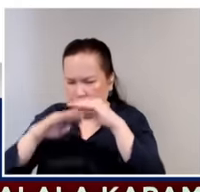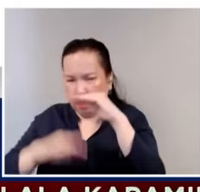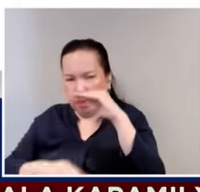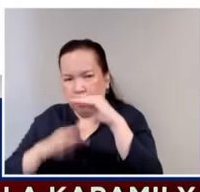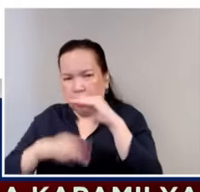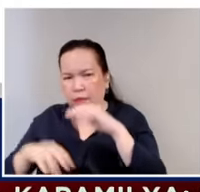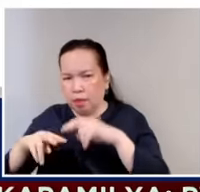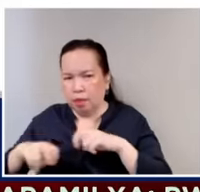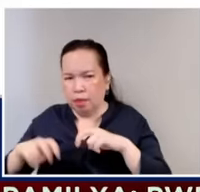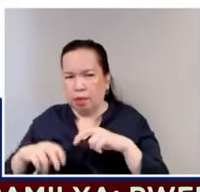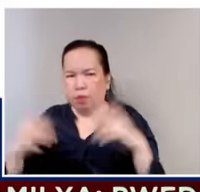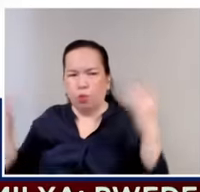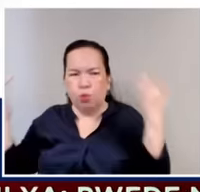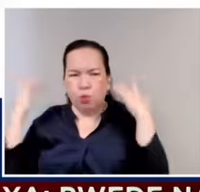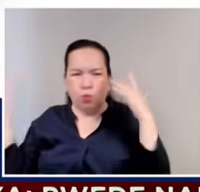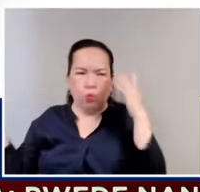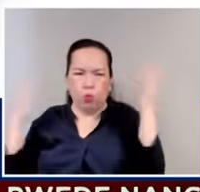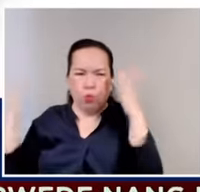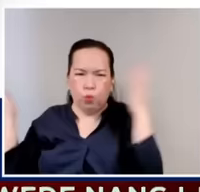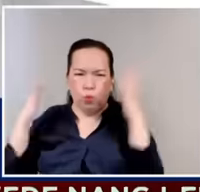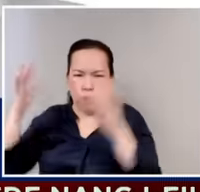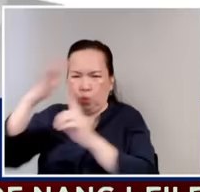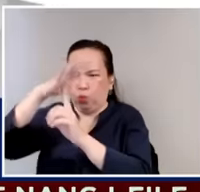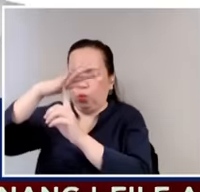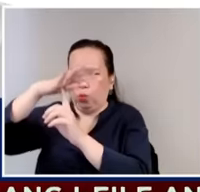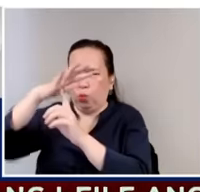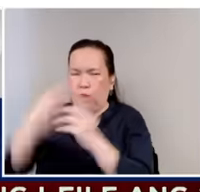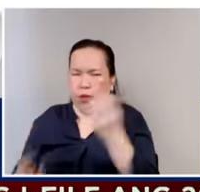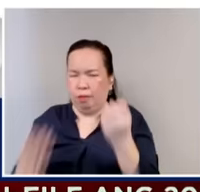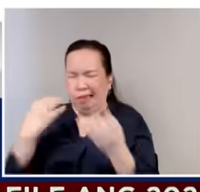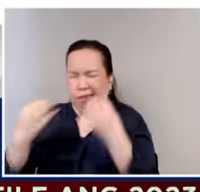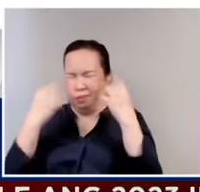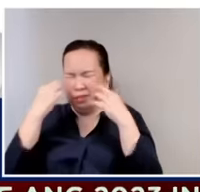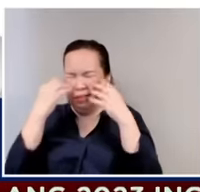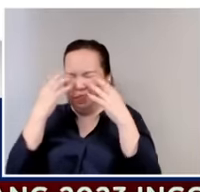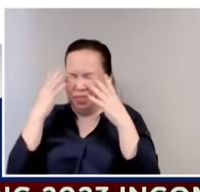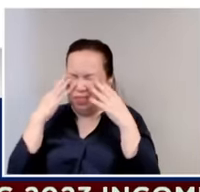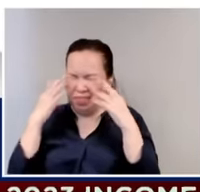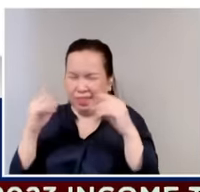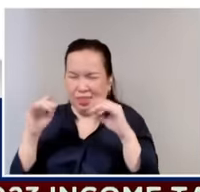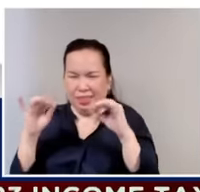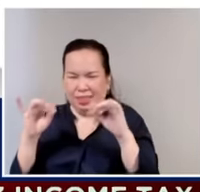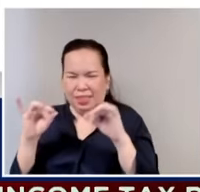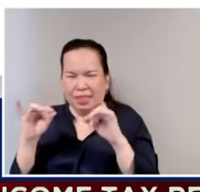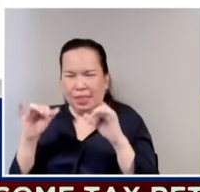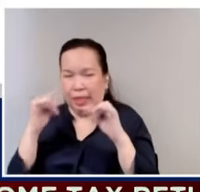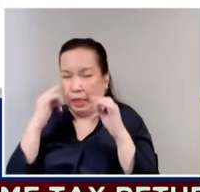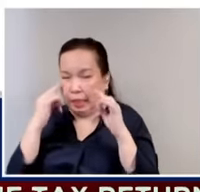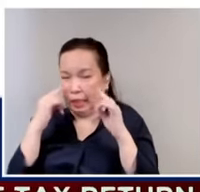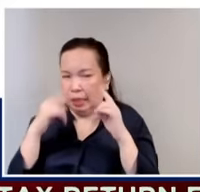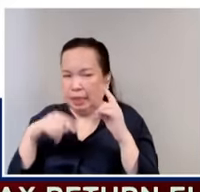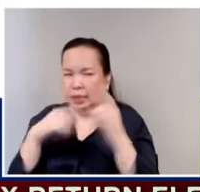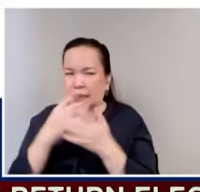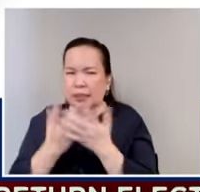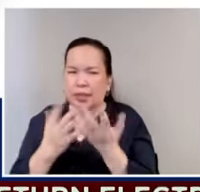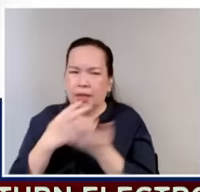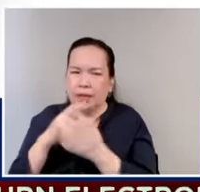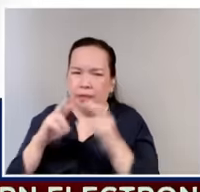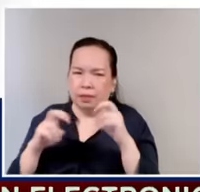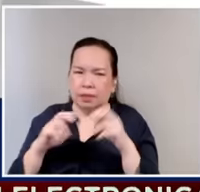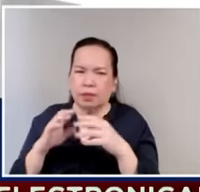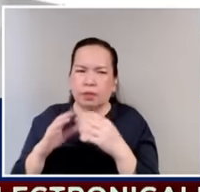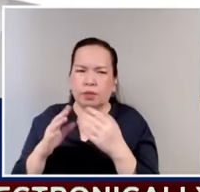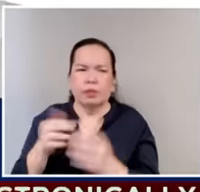sa lakas ng hangin mula sa helice nito, nagtamo ng sugat mula sa mga debris ang ilang researchers sa halos 10